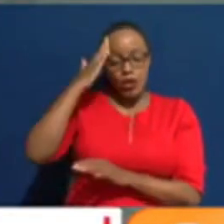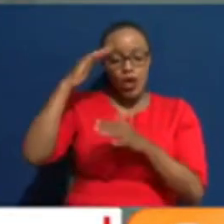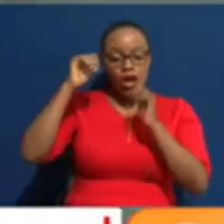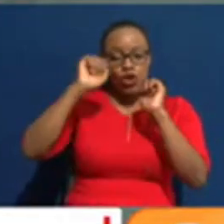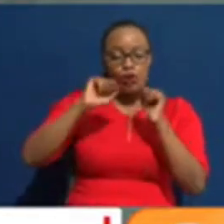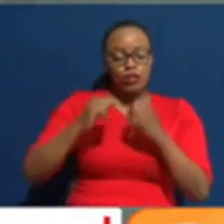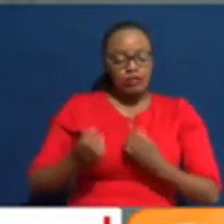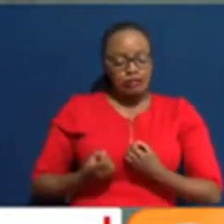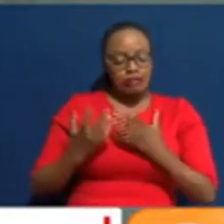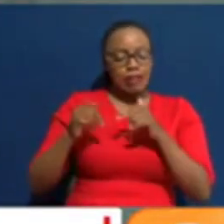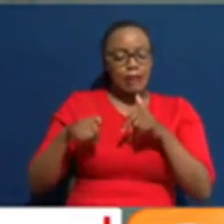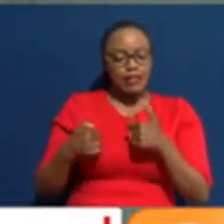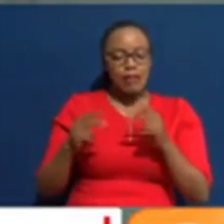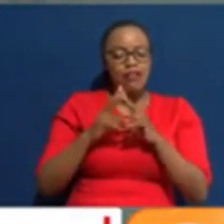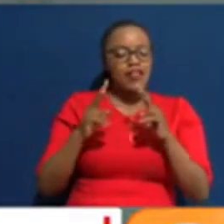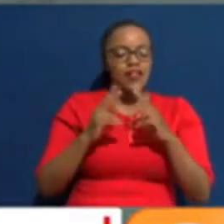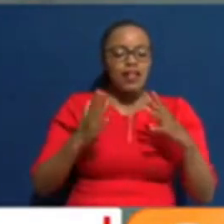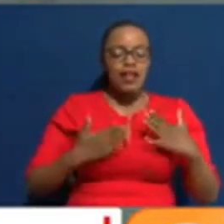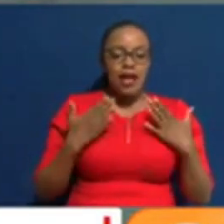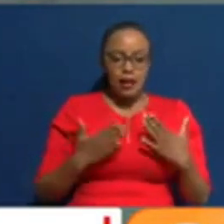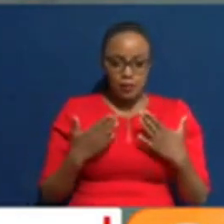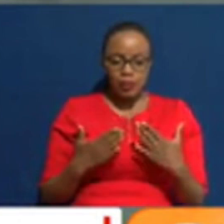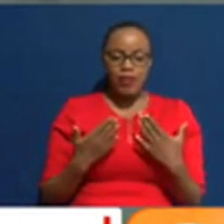how I can express myself. I'm so happy.